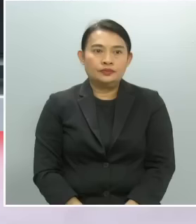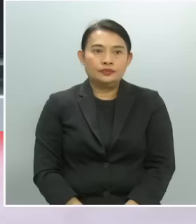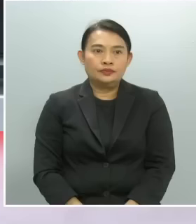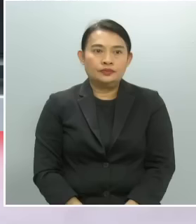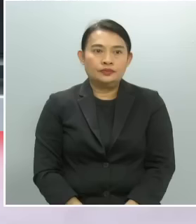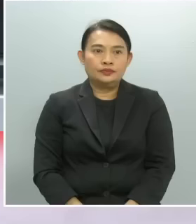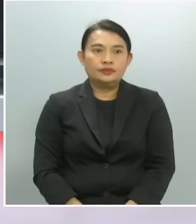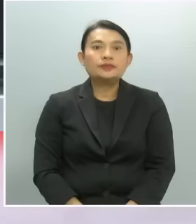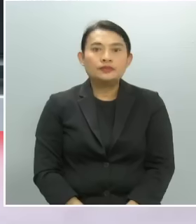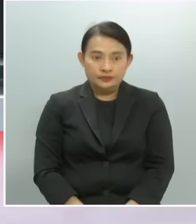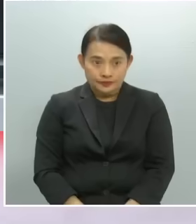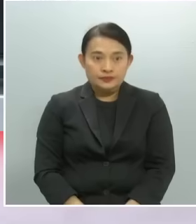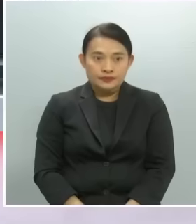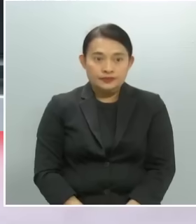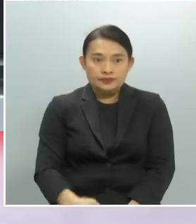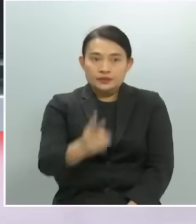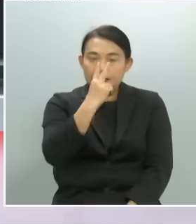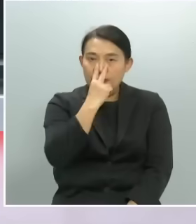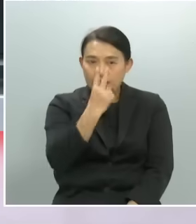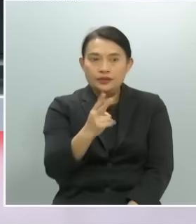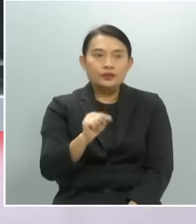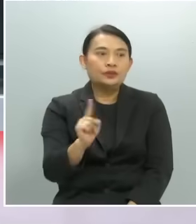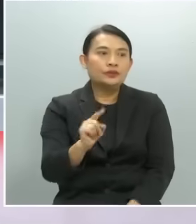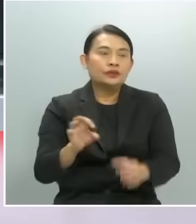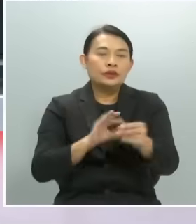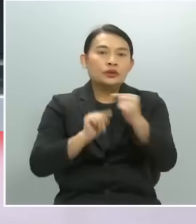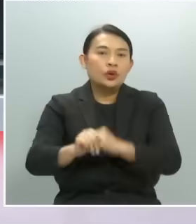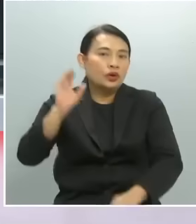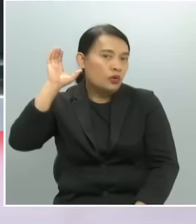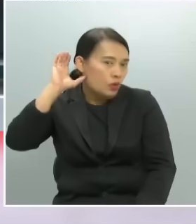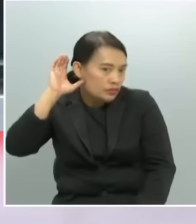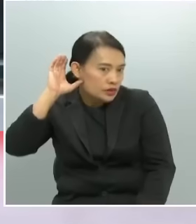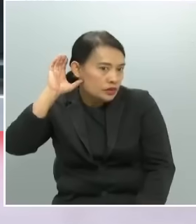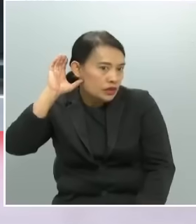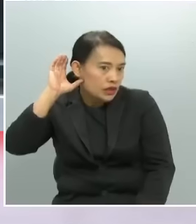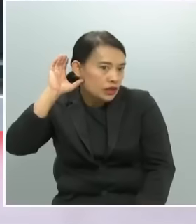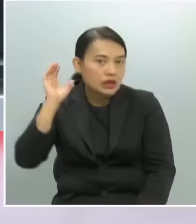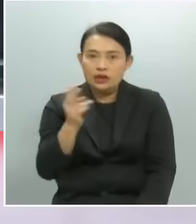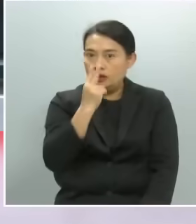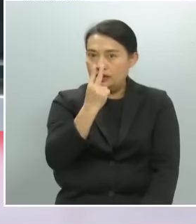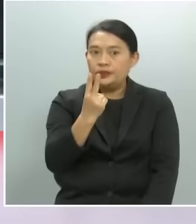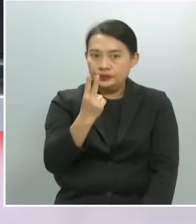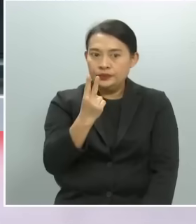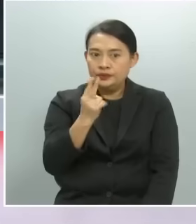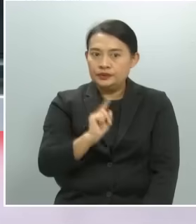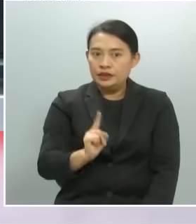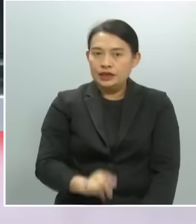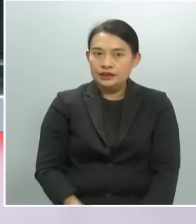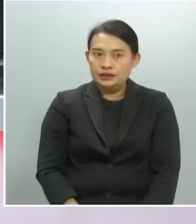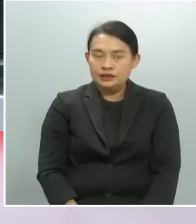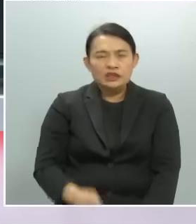คุณผู้ชมครับไปดูอีกหนึ่งเรื่องราวของความเชื่ออันนี้ดูแล้วก็เป็นต้องใช้